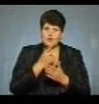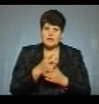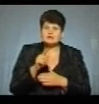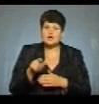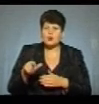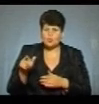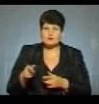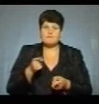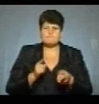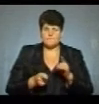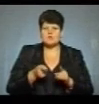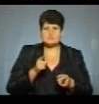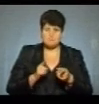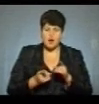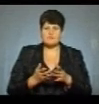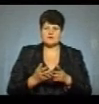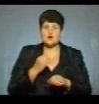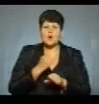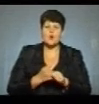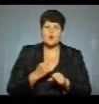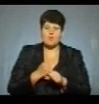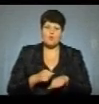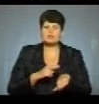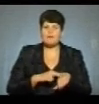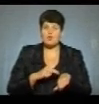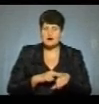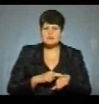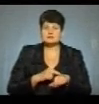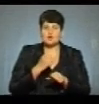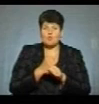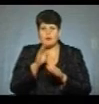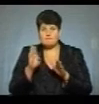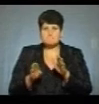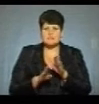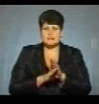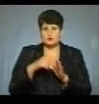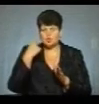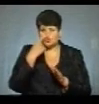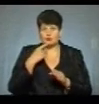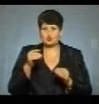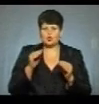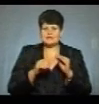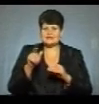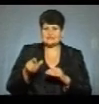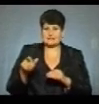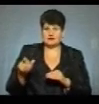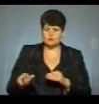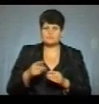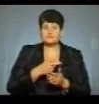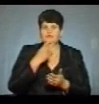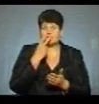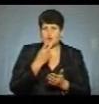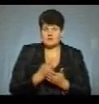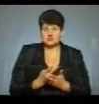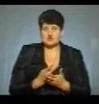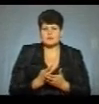Бо справді якраз робота поліції, робота підлеглого особового складу, з яким я працюю, вона